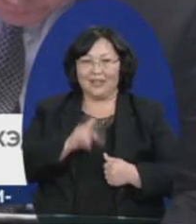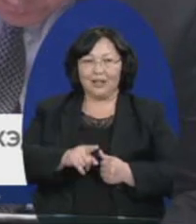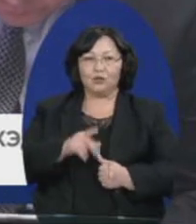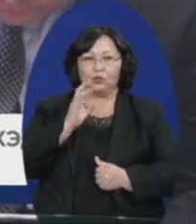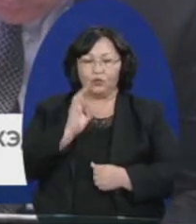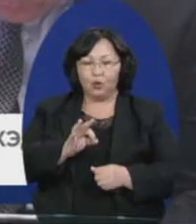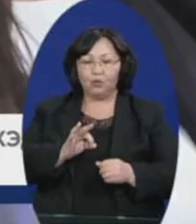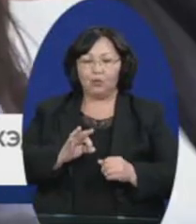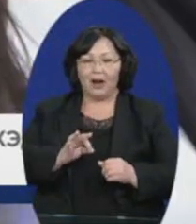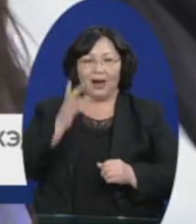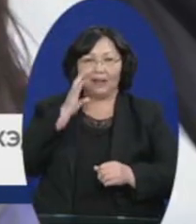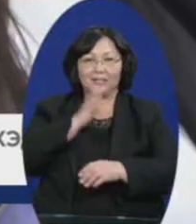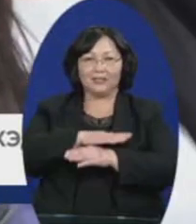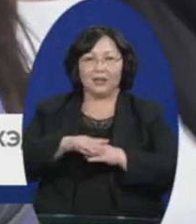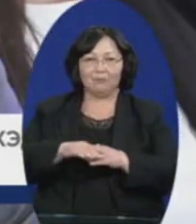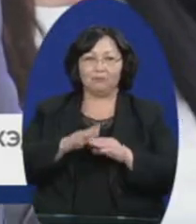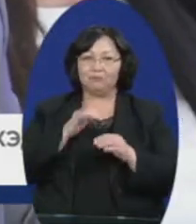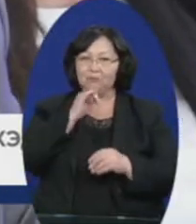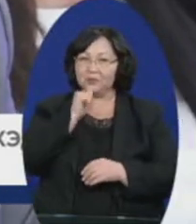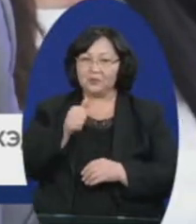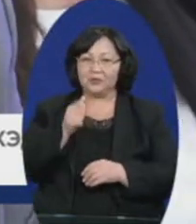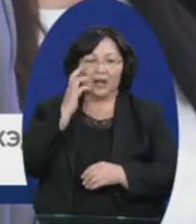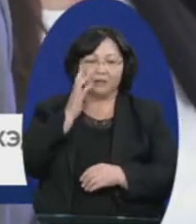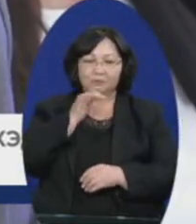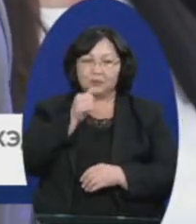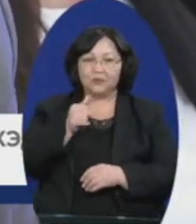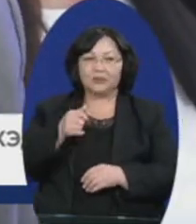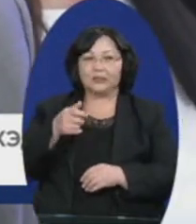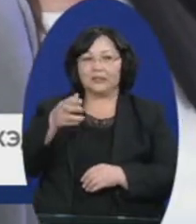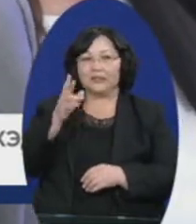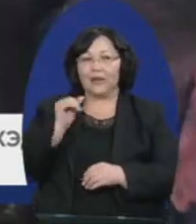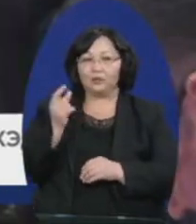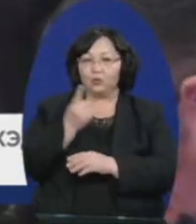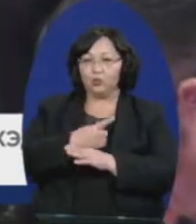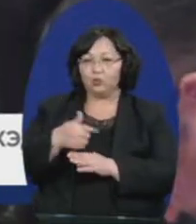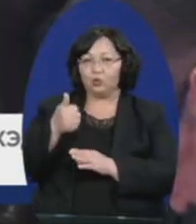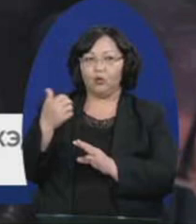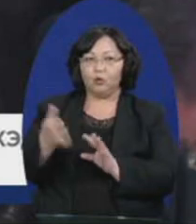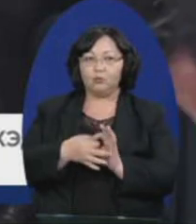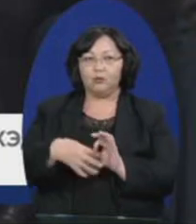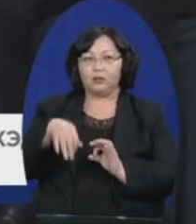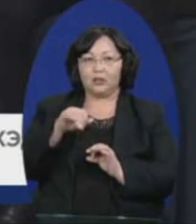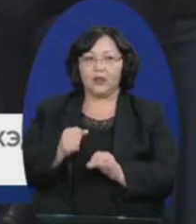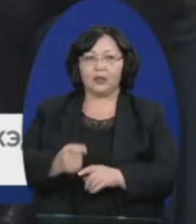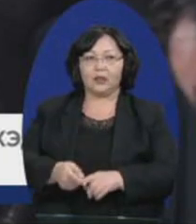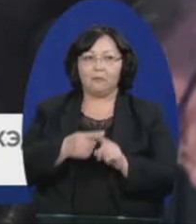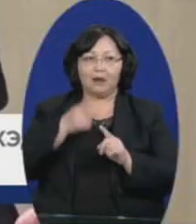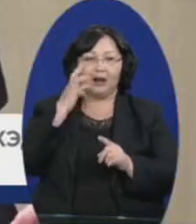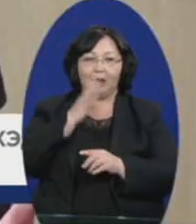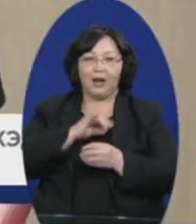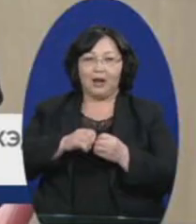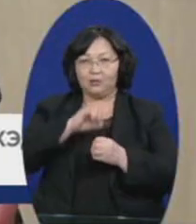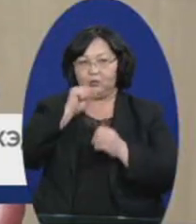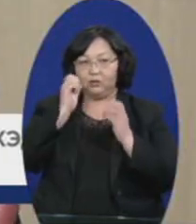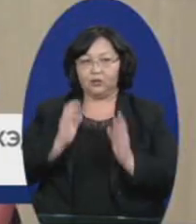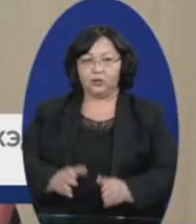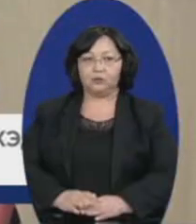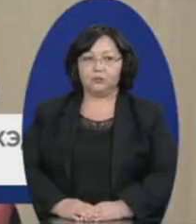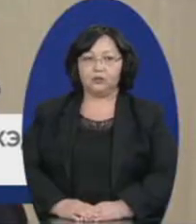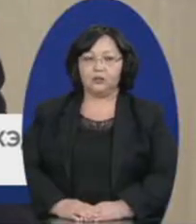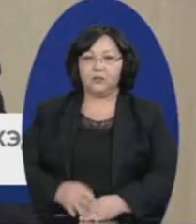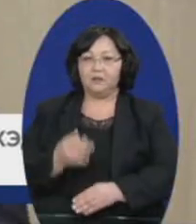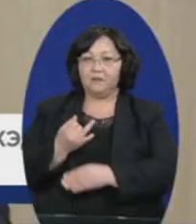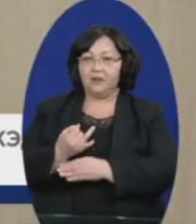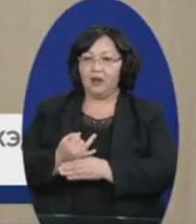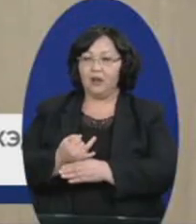биш. За тиймээс засгийн газраас үр дүнд цорьлон цалин нэмэх асуудлыг шийдвэрлэж байгаагаа уламжллаа. Инфляц нэмэгдээд байгаа